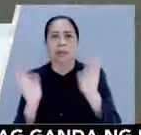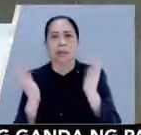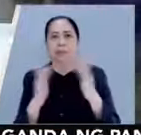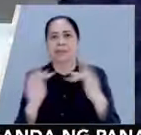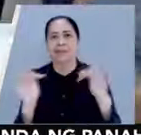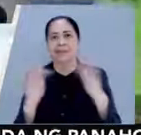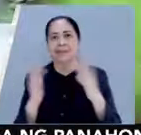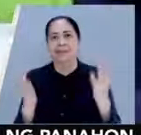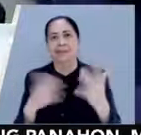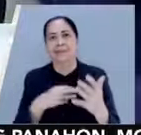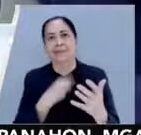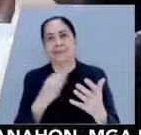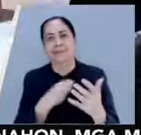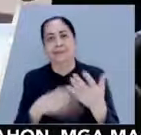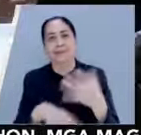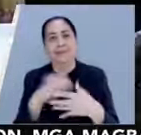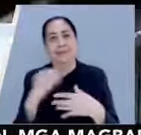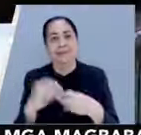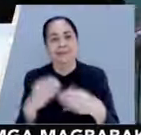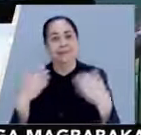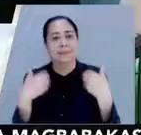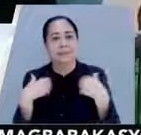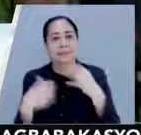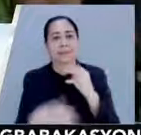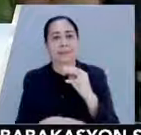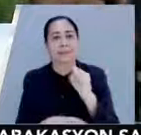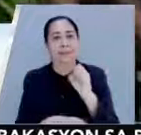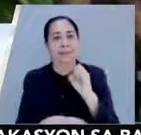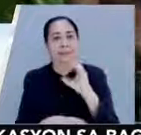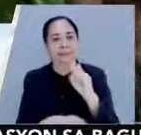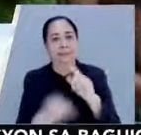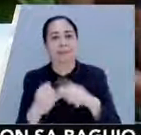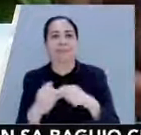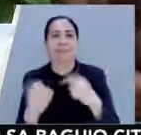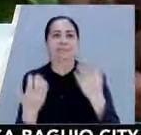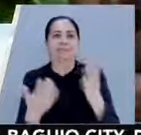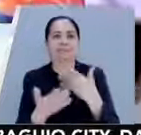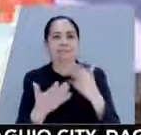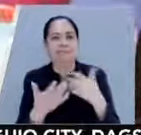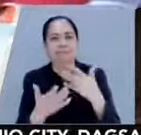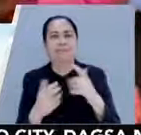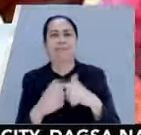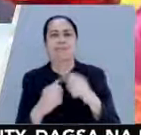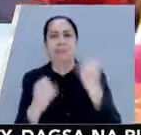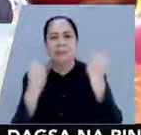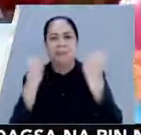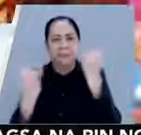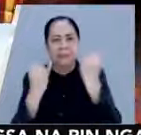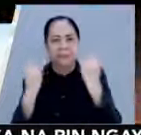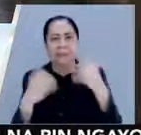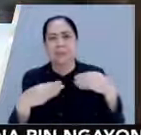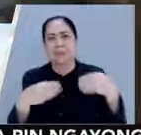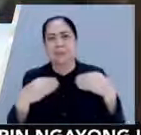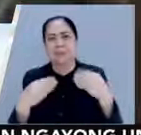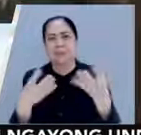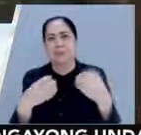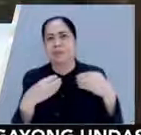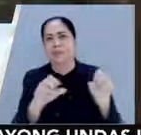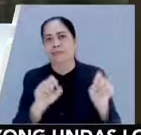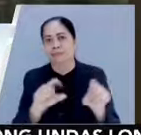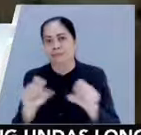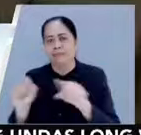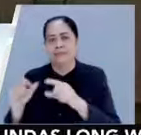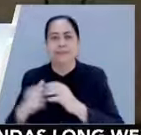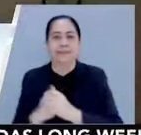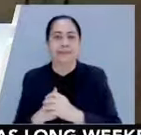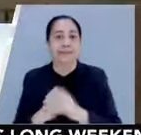Sa labas, may mga maskot, tugtugan at ano-ano pang mga pakulo ang mga tindakan. Makapagbenta lang. Habang sa